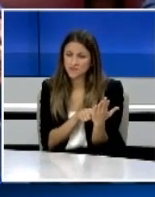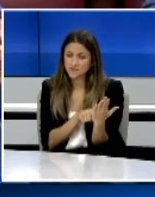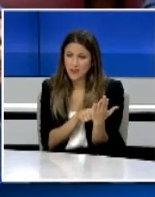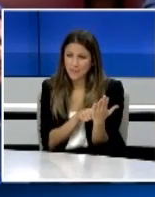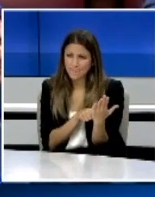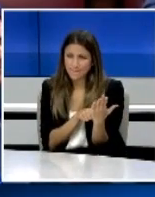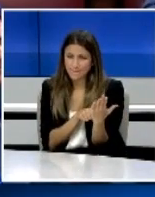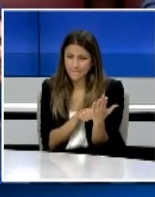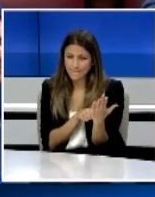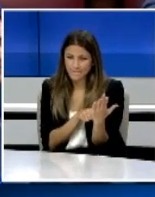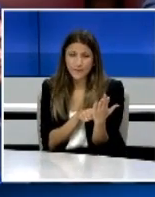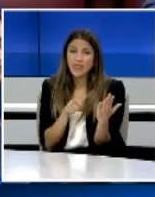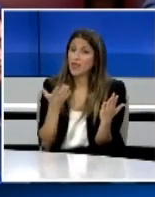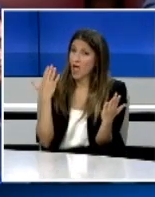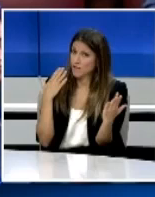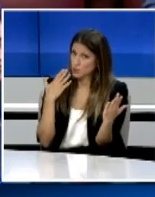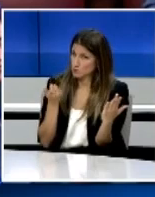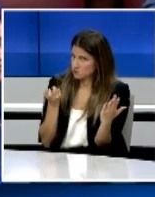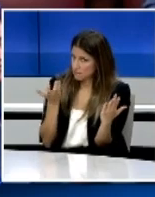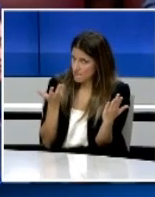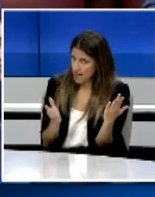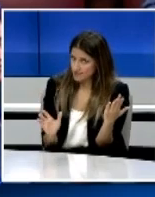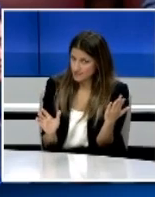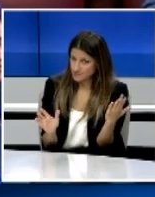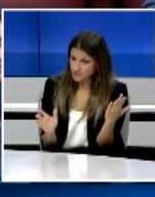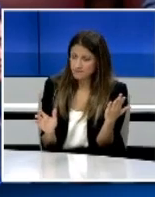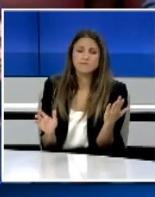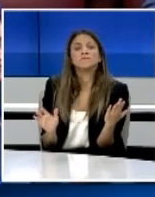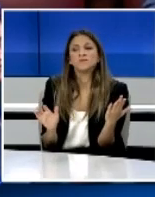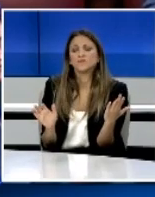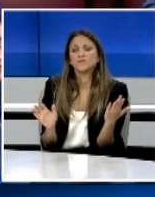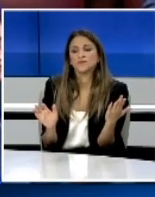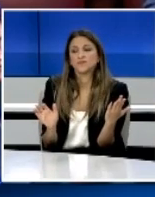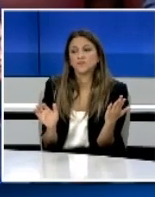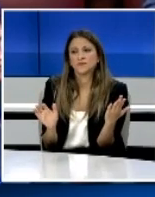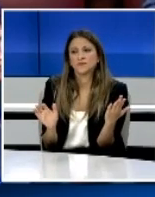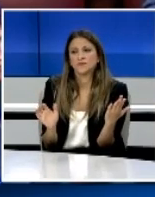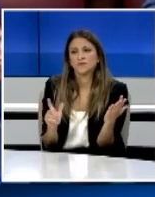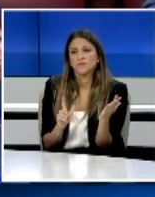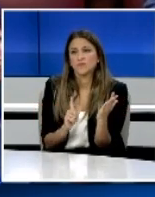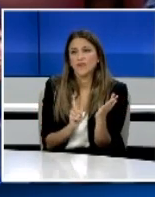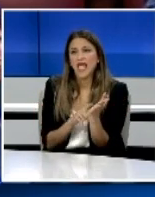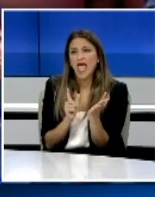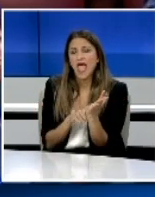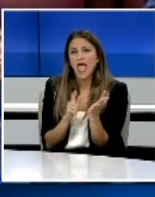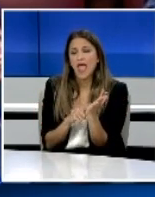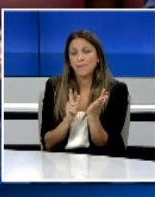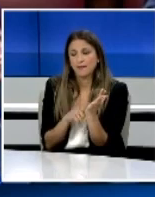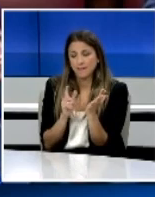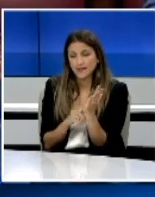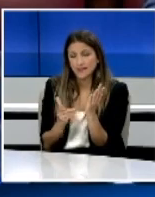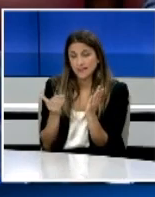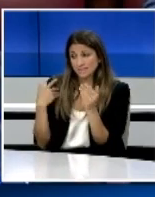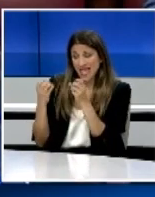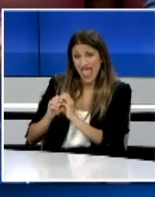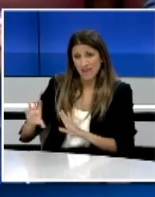συγκεκριμένο, ότι αυτό γινότανε, δηλαδή καθεστώς άδειας, αναγγελίας ή προληπτικού ελέγχου από τις αστυνομικές